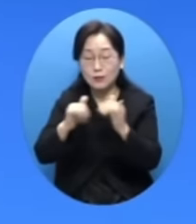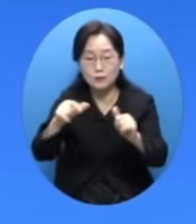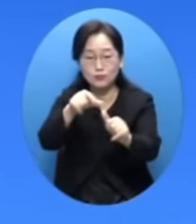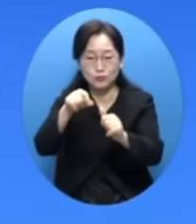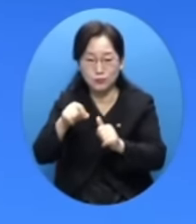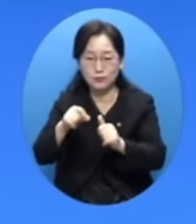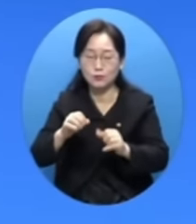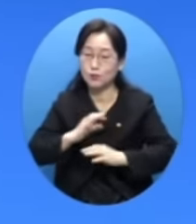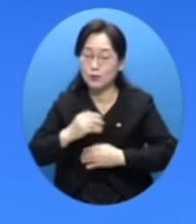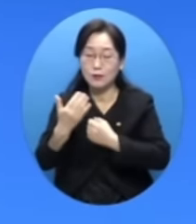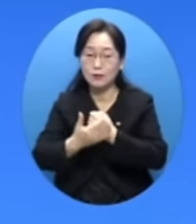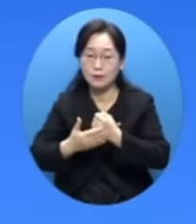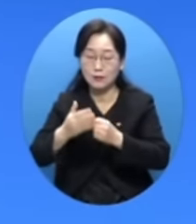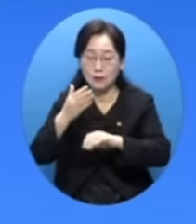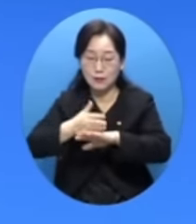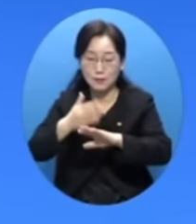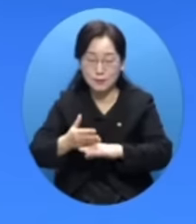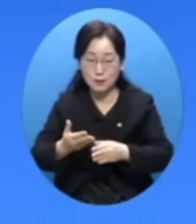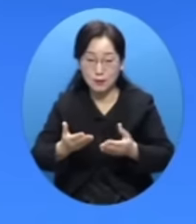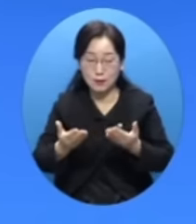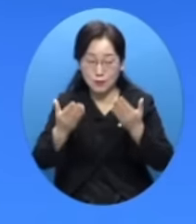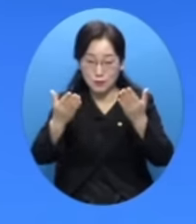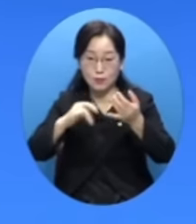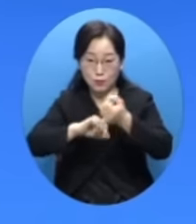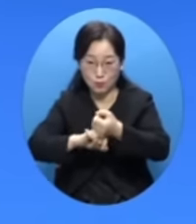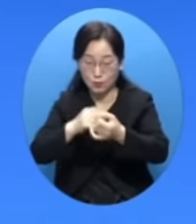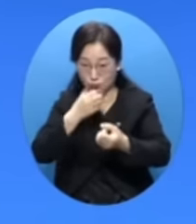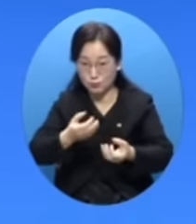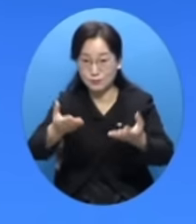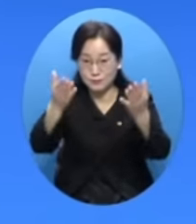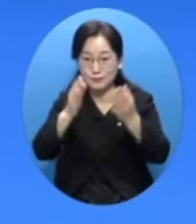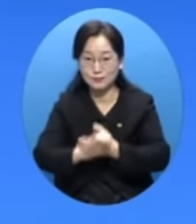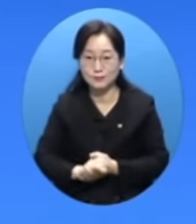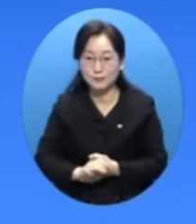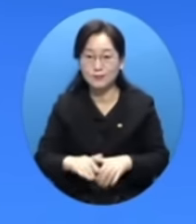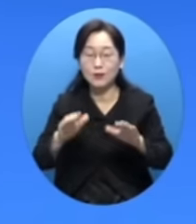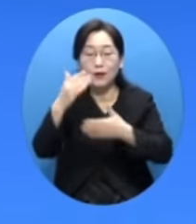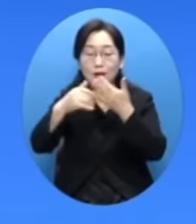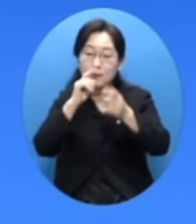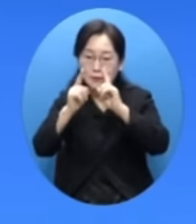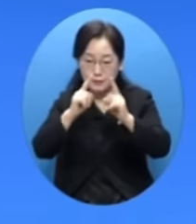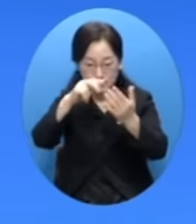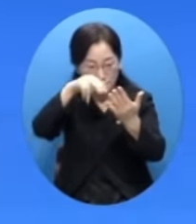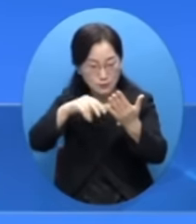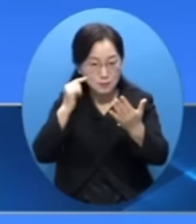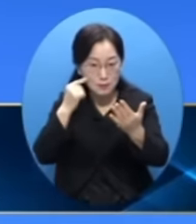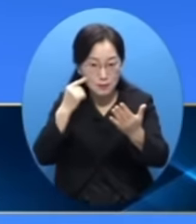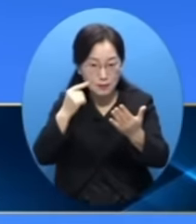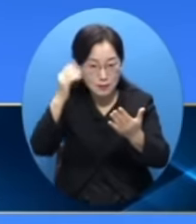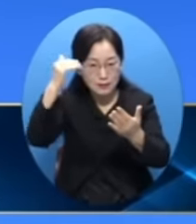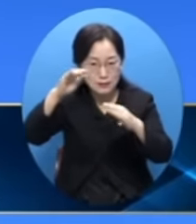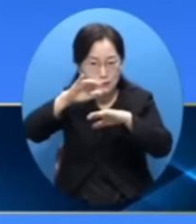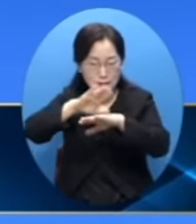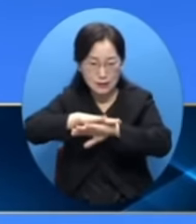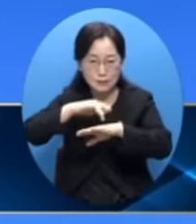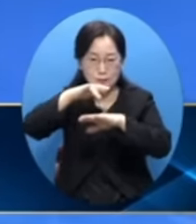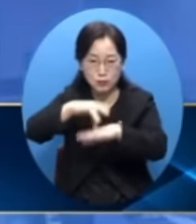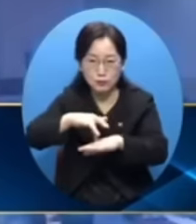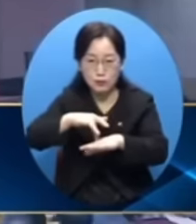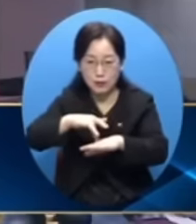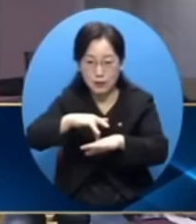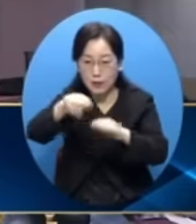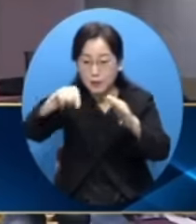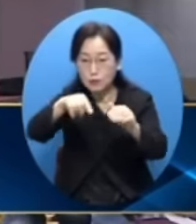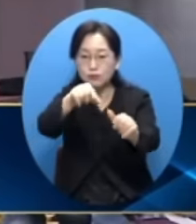은혜에 감사하는 여러분 모두 되기를 주님의 이름으로 축원합니다. 오늘 말씀 보니까 흑암의 권세에서 우리를 구원해 주셨다고